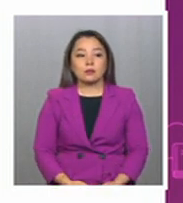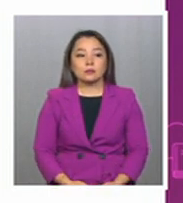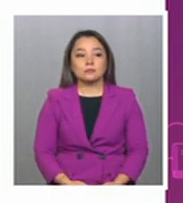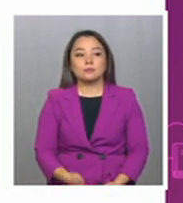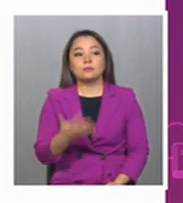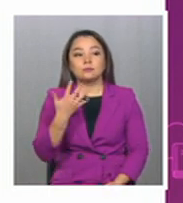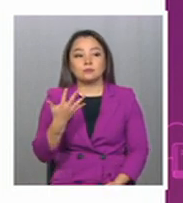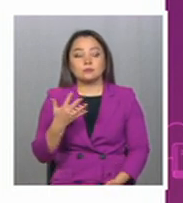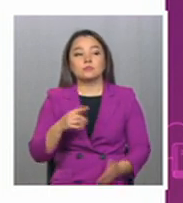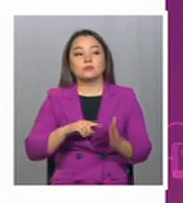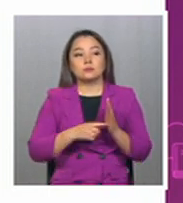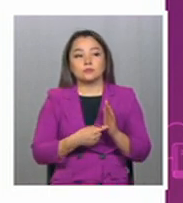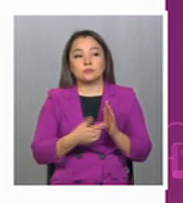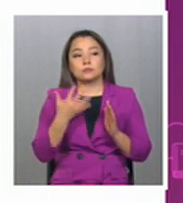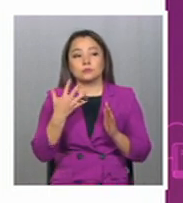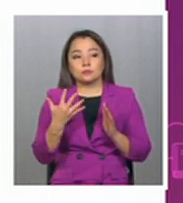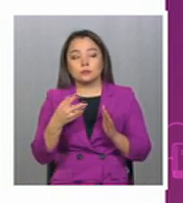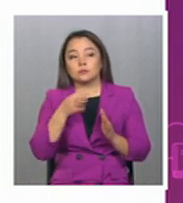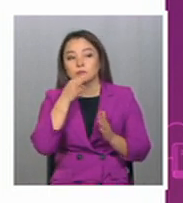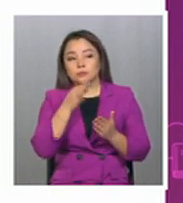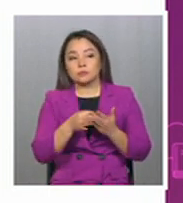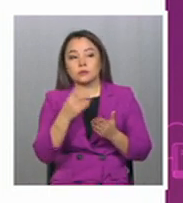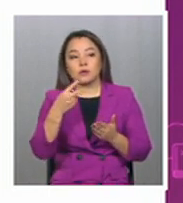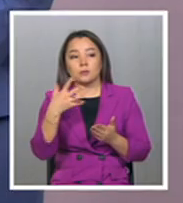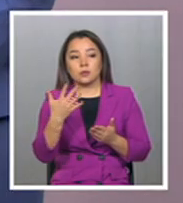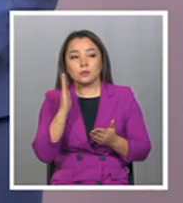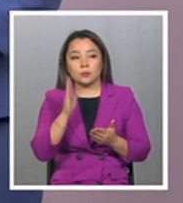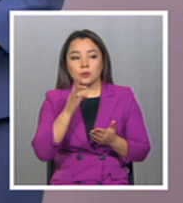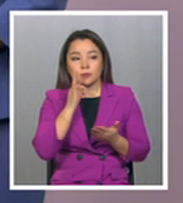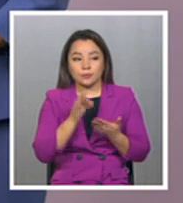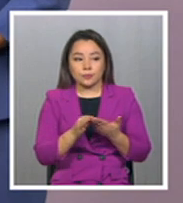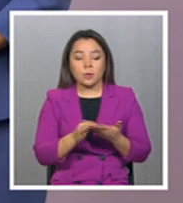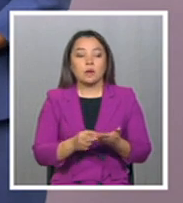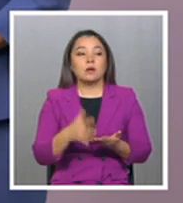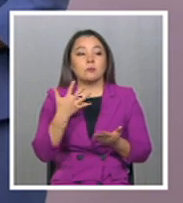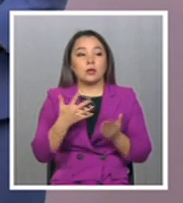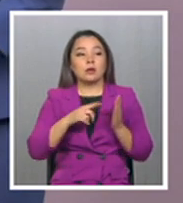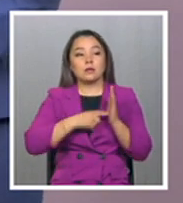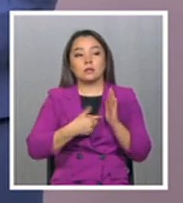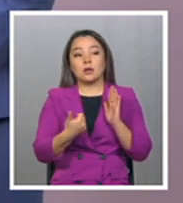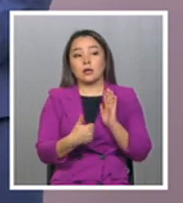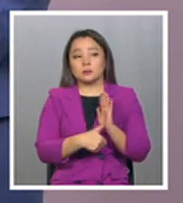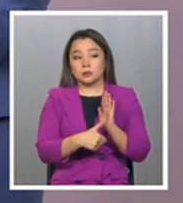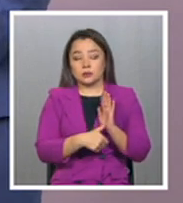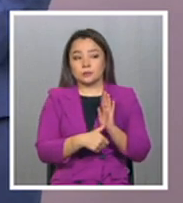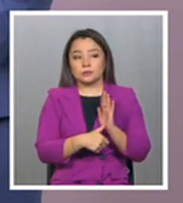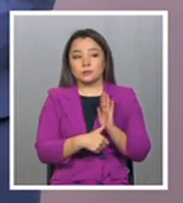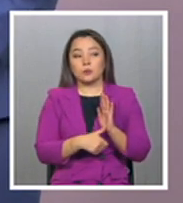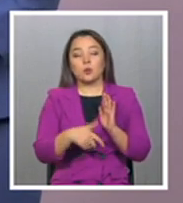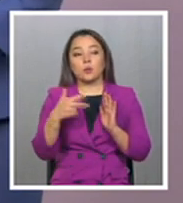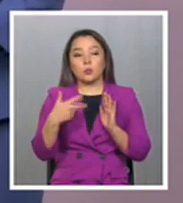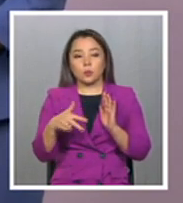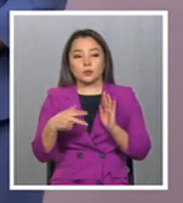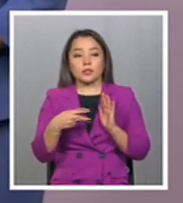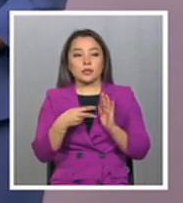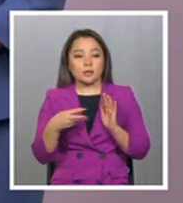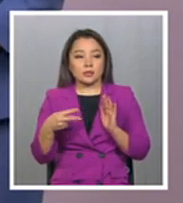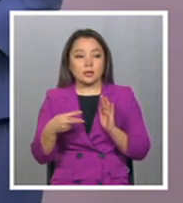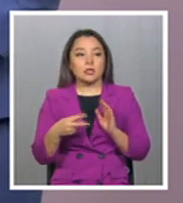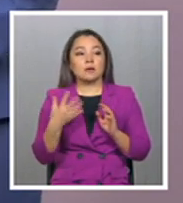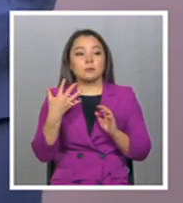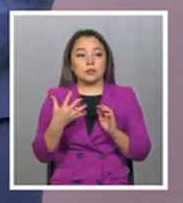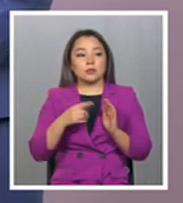5 пен 5 сандарының көбейтіндісінің мәні 25-ке тең. 5 пен 6 сандарының көбейтіндісі 30-ға тең, 5 пен